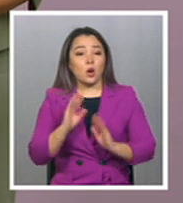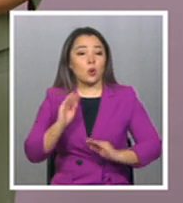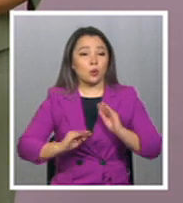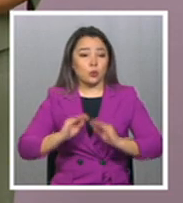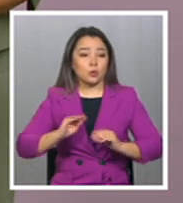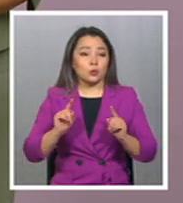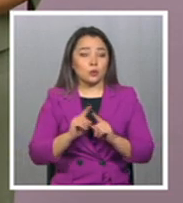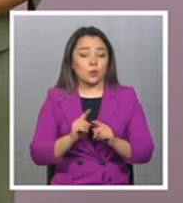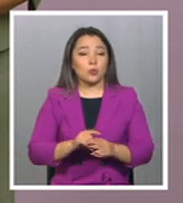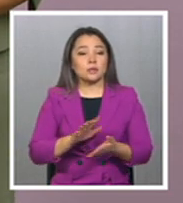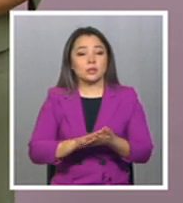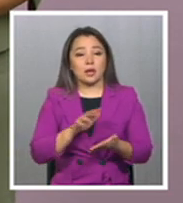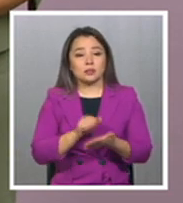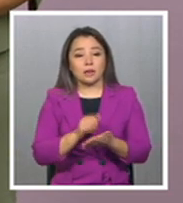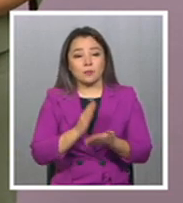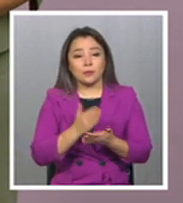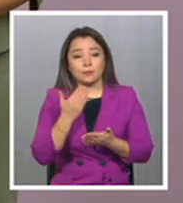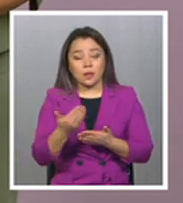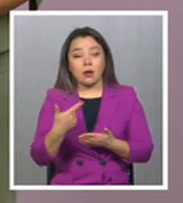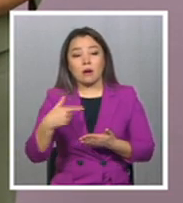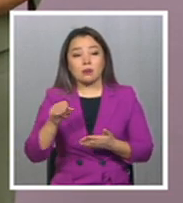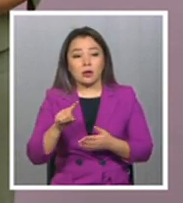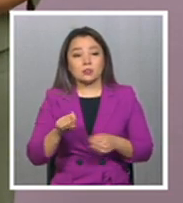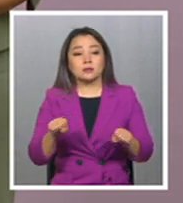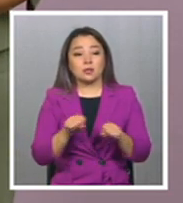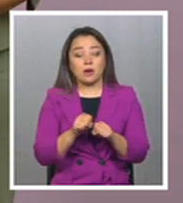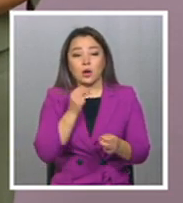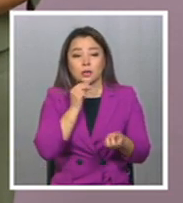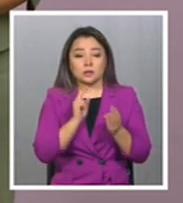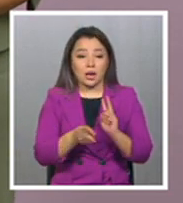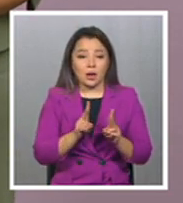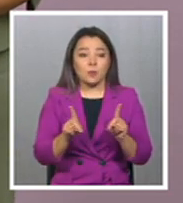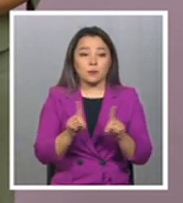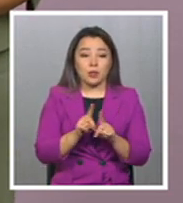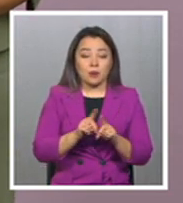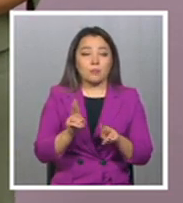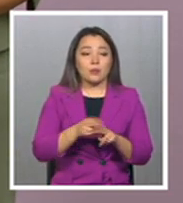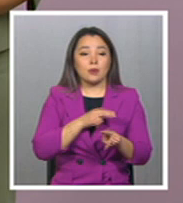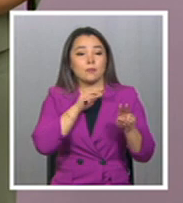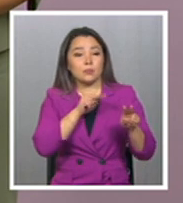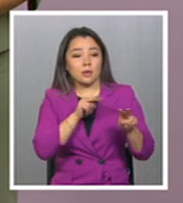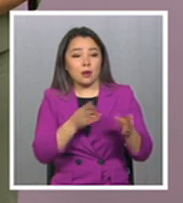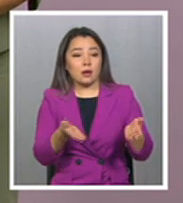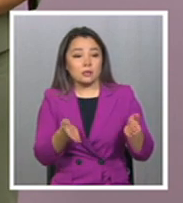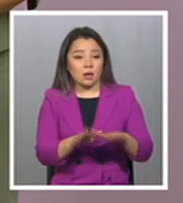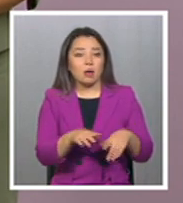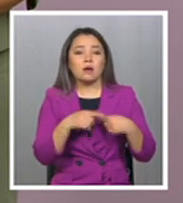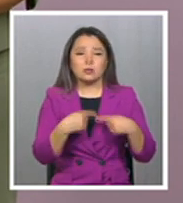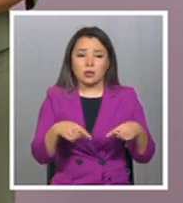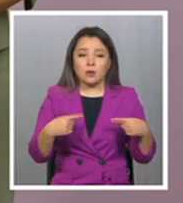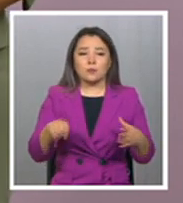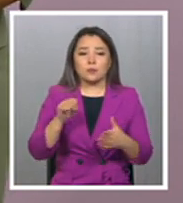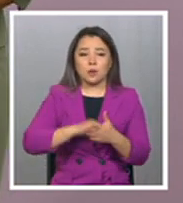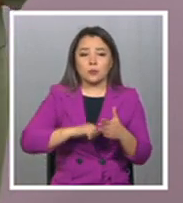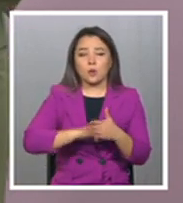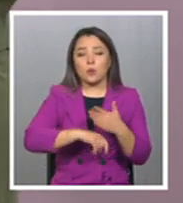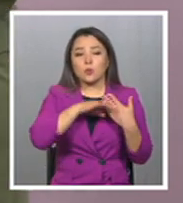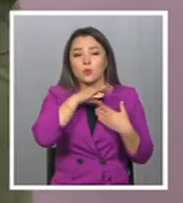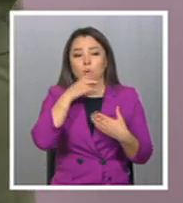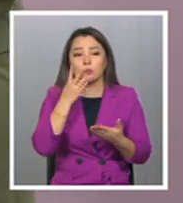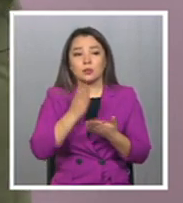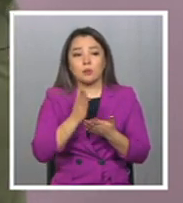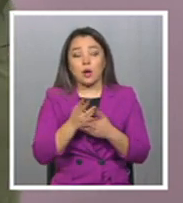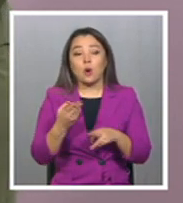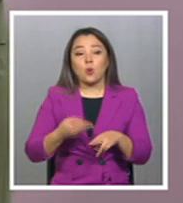құрылғыларының зақымдануы, және газда тұрған тағамдардың қараусыз қалуы, тағы басқа себептері көп екен.